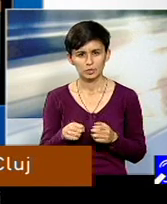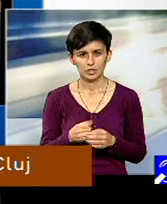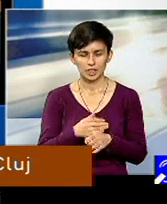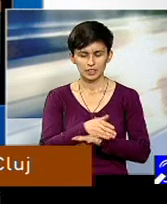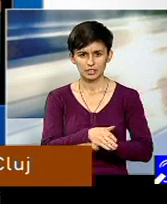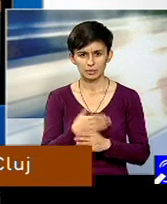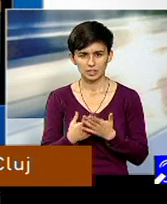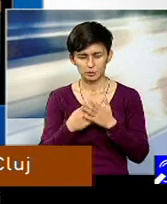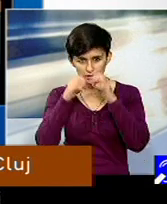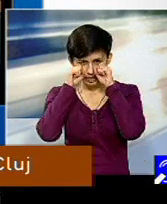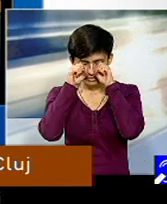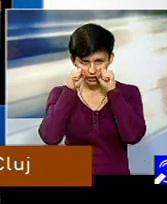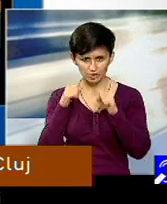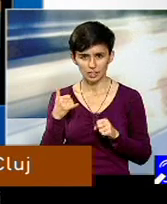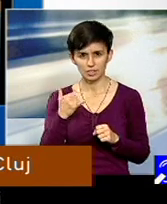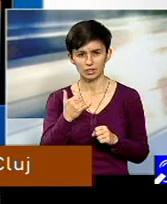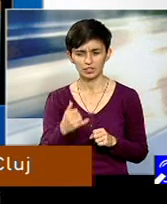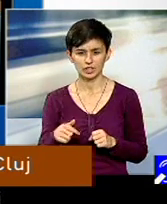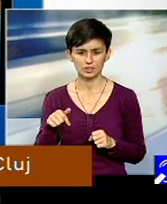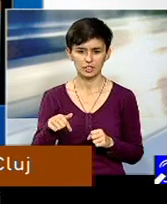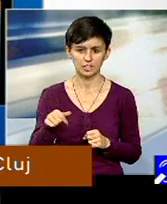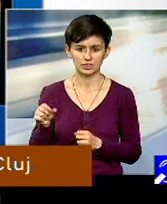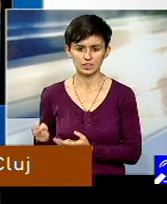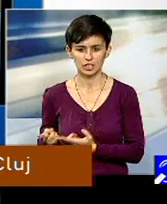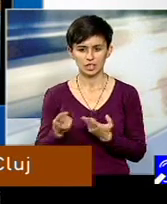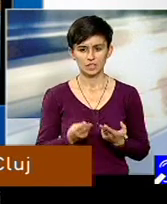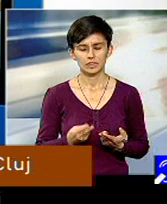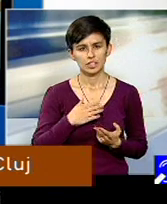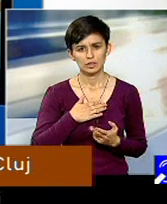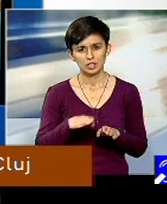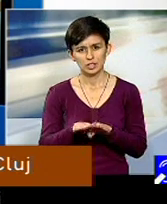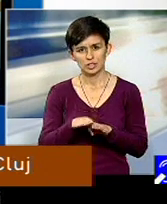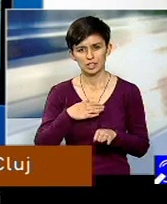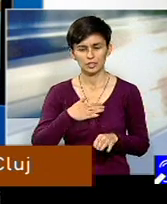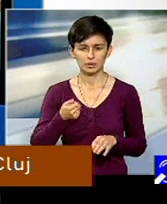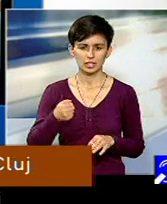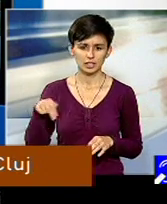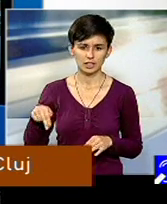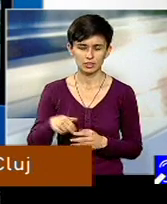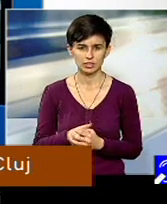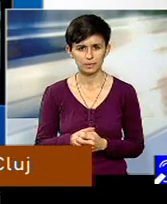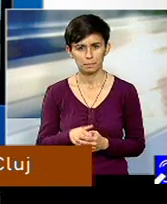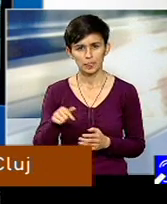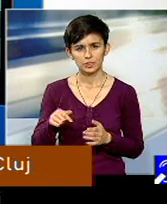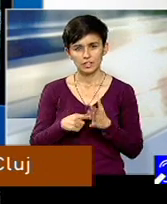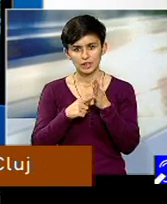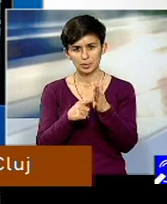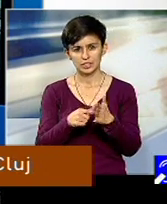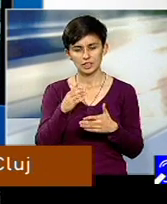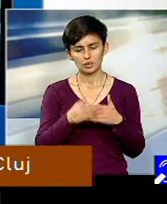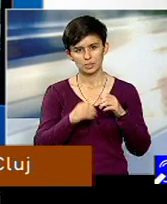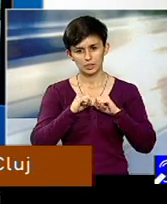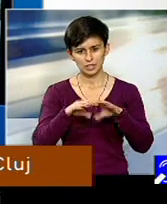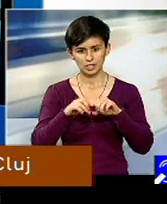va poposi și în platoul nostru. Marian Pădure va fi invitatul colegei mele, Andreea Nod, iar la final tot Andreea ne va aduce ultimele informații